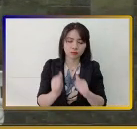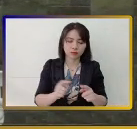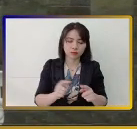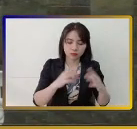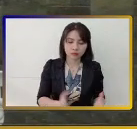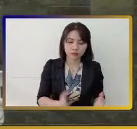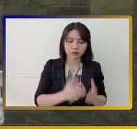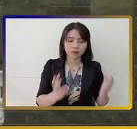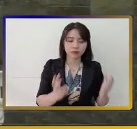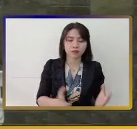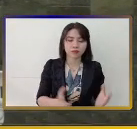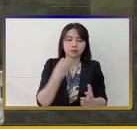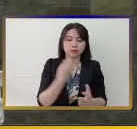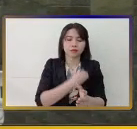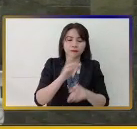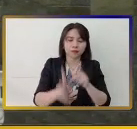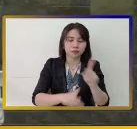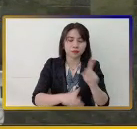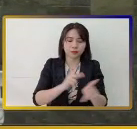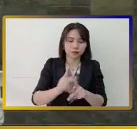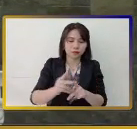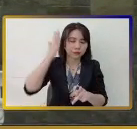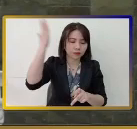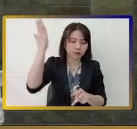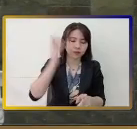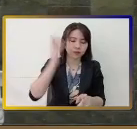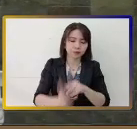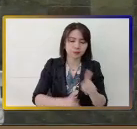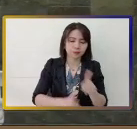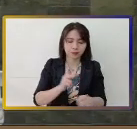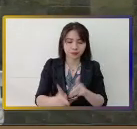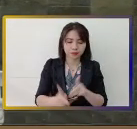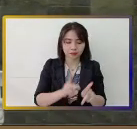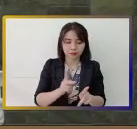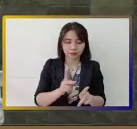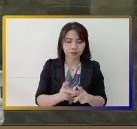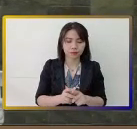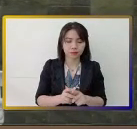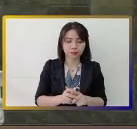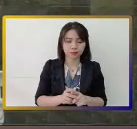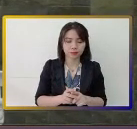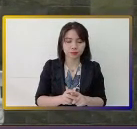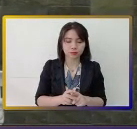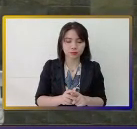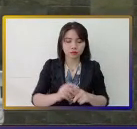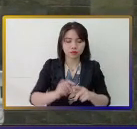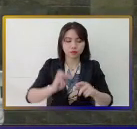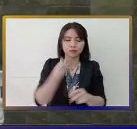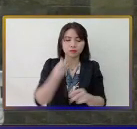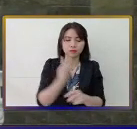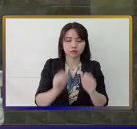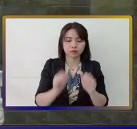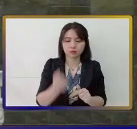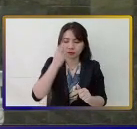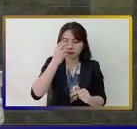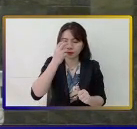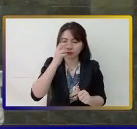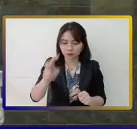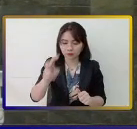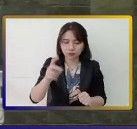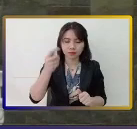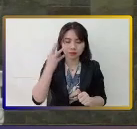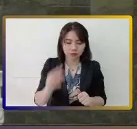encourage our people, oh God, your people, na sila po ay makita po namin sila ang bawat station